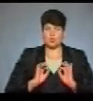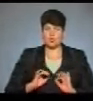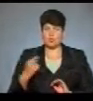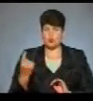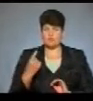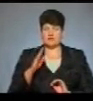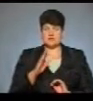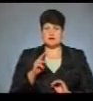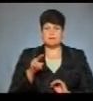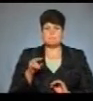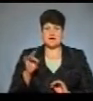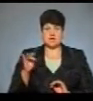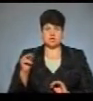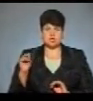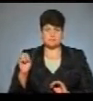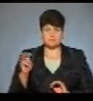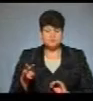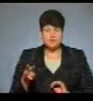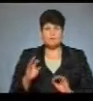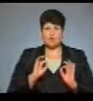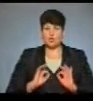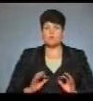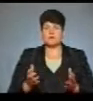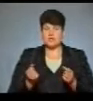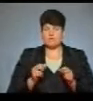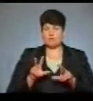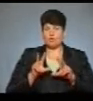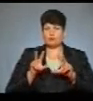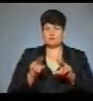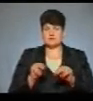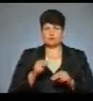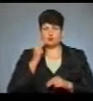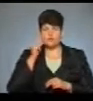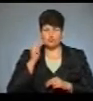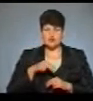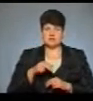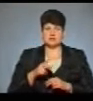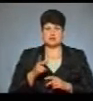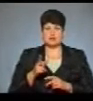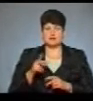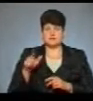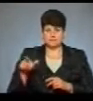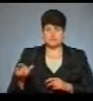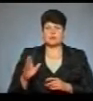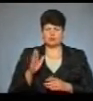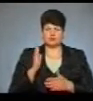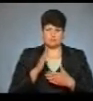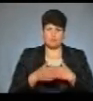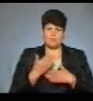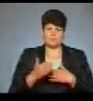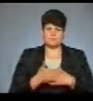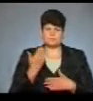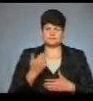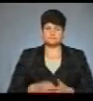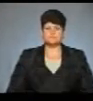області В'ячеславом Перчем. Прокурор їх прийняв і пообіцяв, що обвинувачені у вбивстві понесуть покарання. Любов